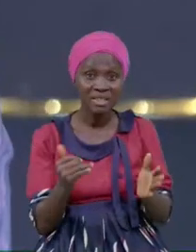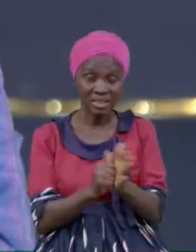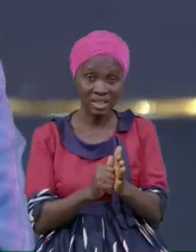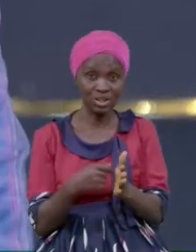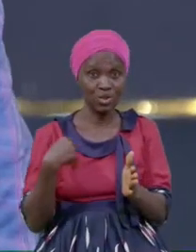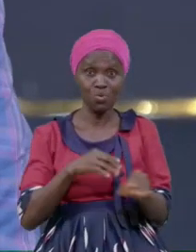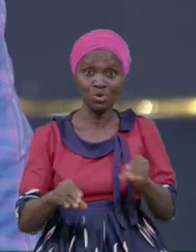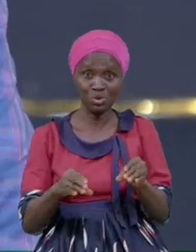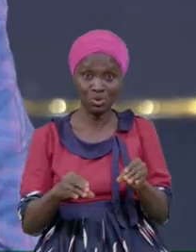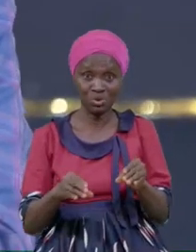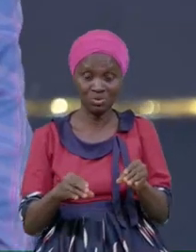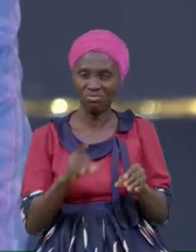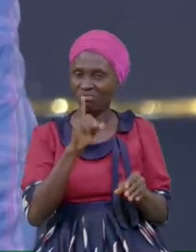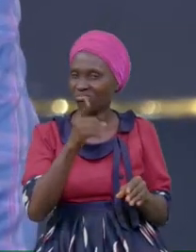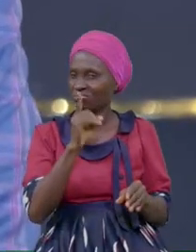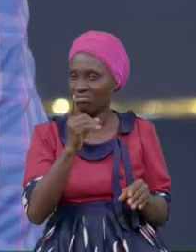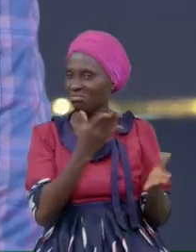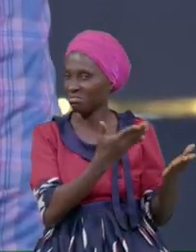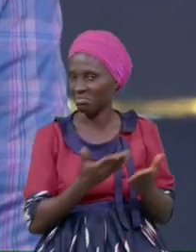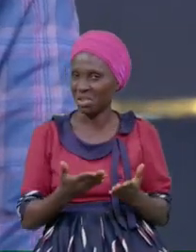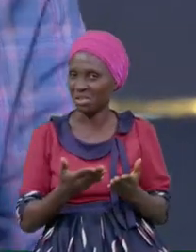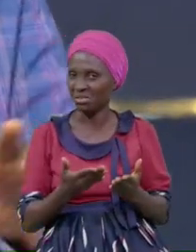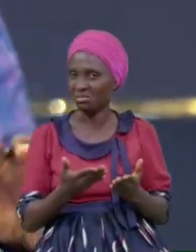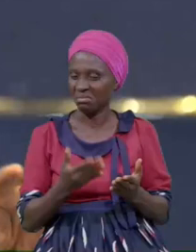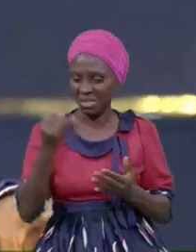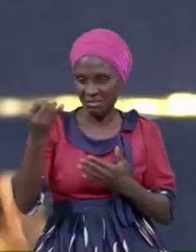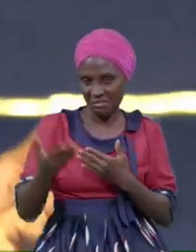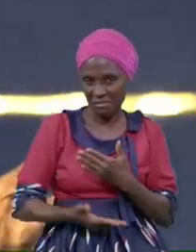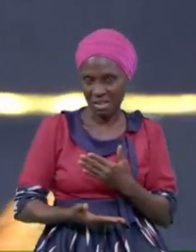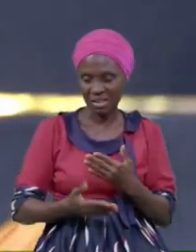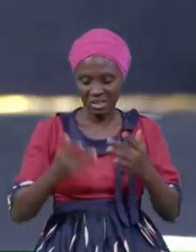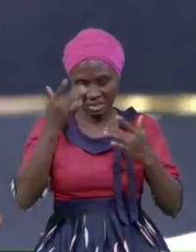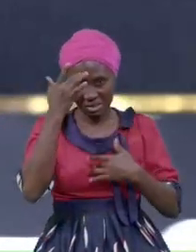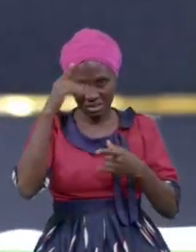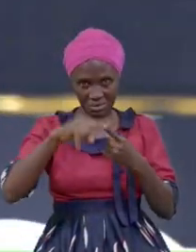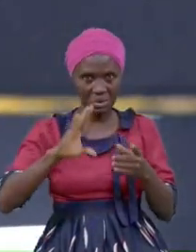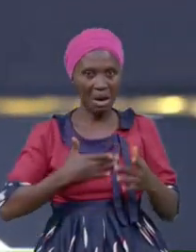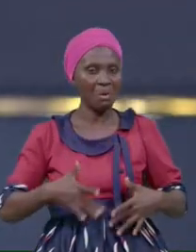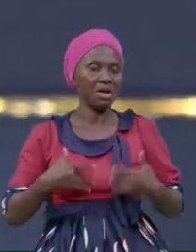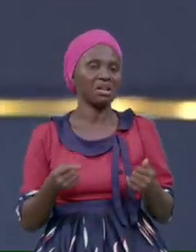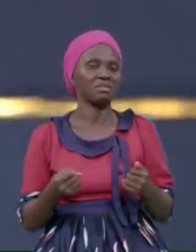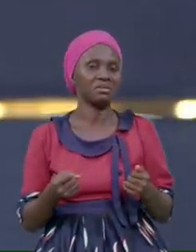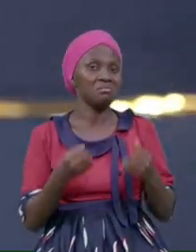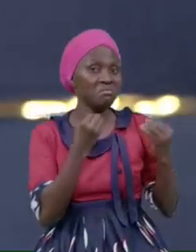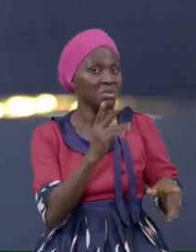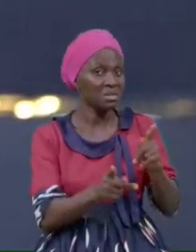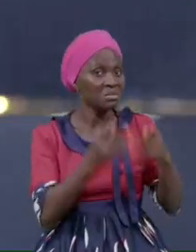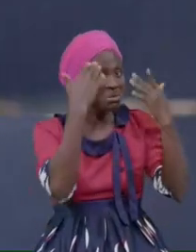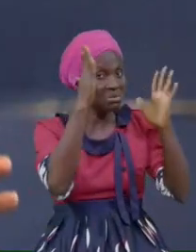apportent les maladies dans nos vies. Plusieurs personnes ne le savent pas. Les scientifiques nous disent